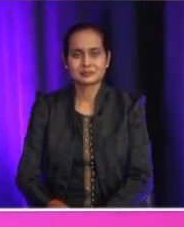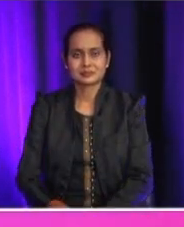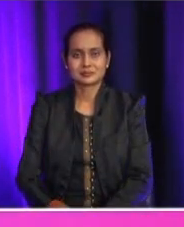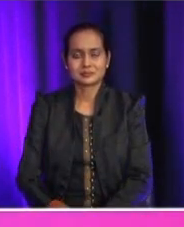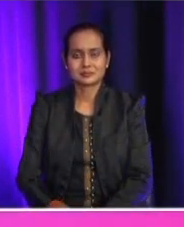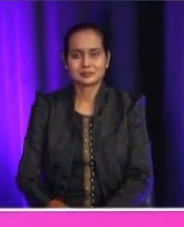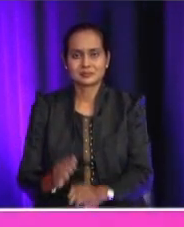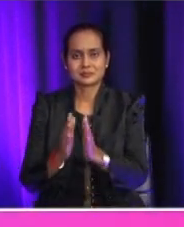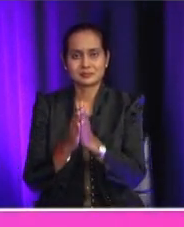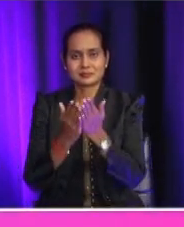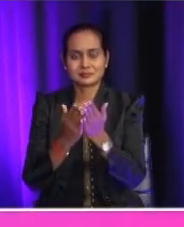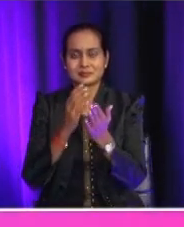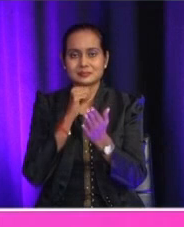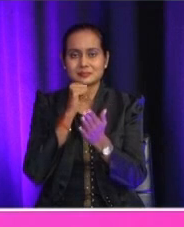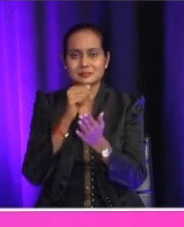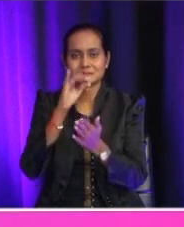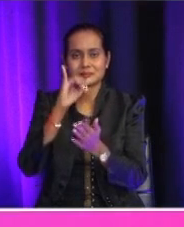46.4%, buku bukan fiksyen